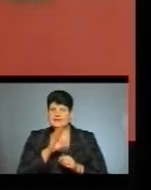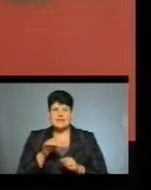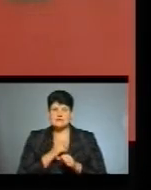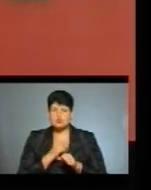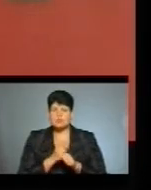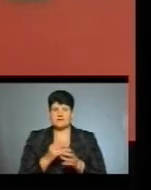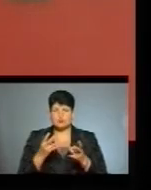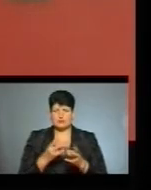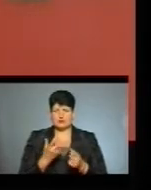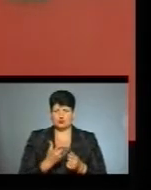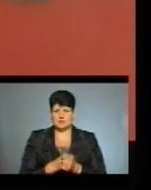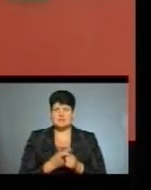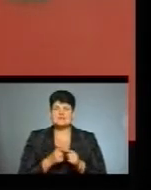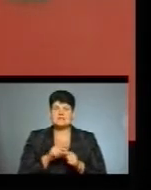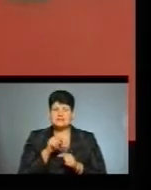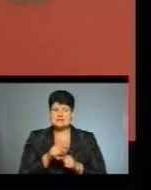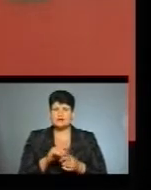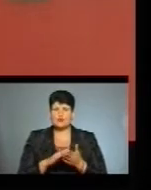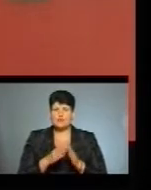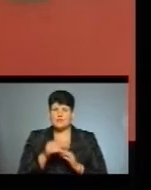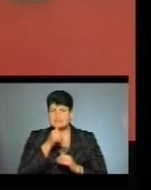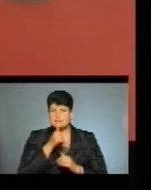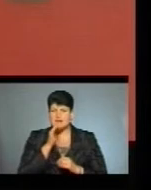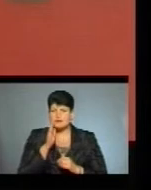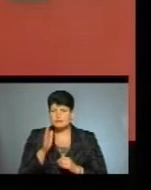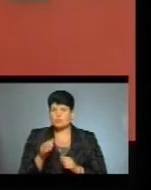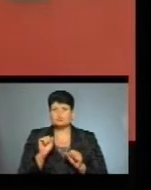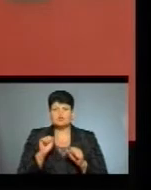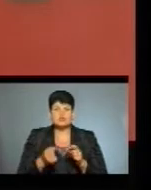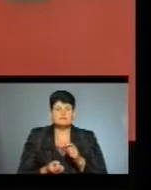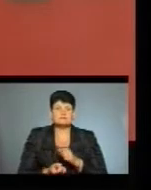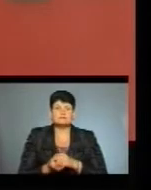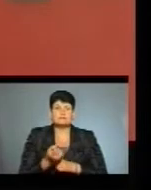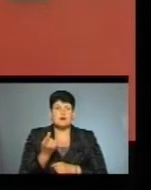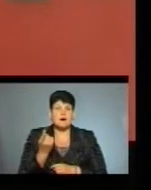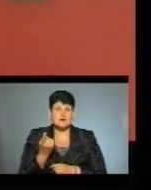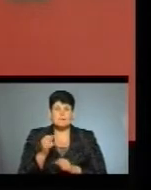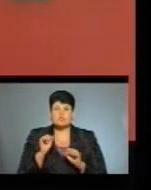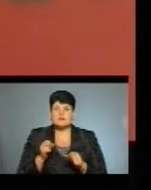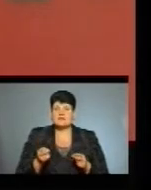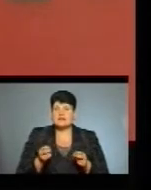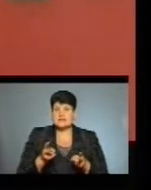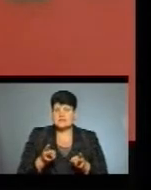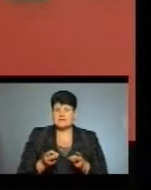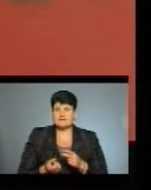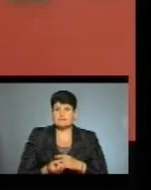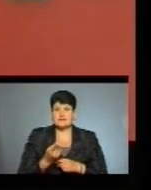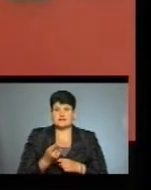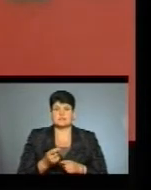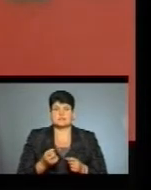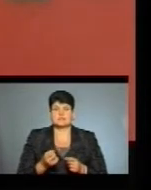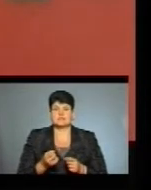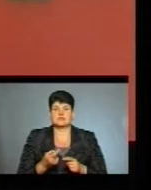необхідного щеплення. За таких умов експерти прогнозують можливий ризик виникнення спалаху цієї